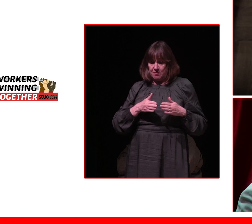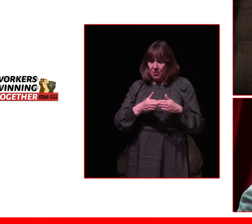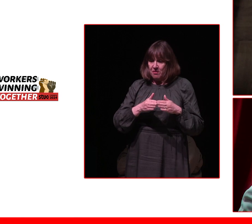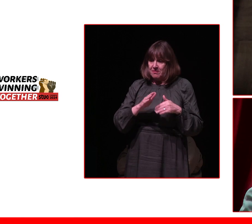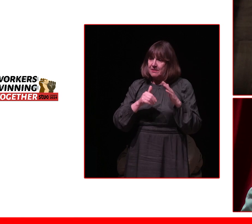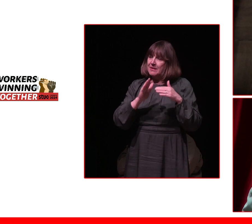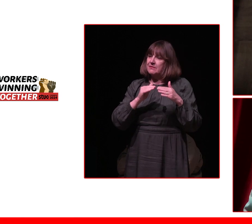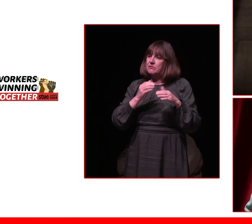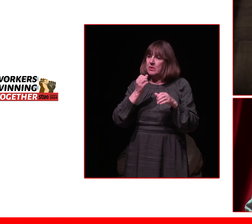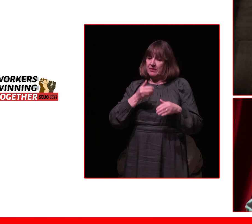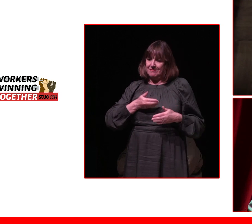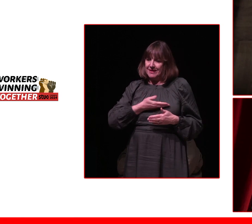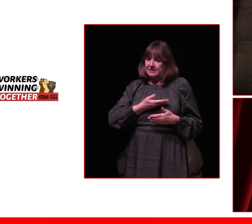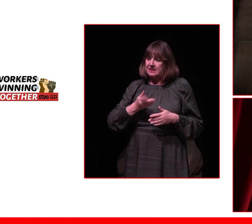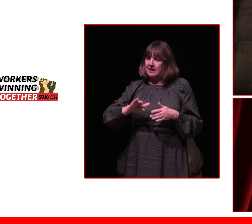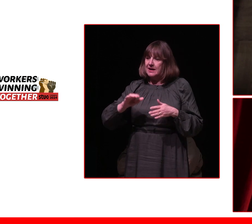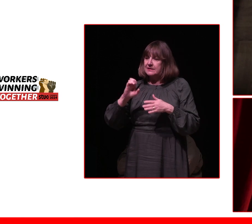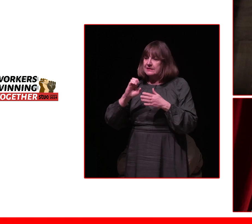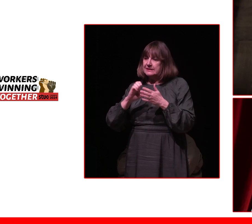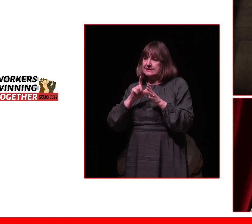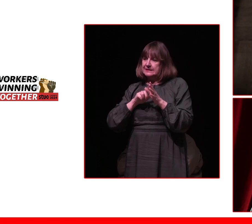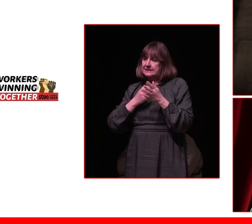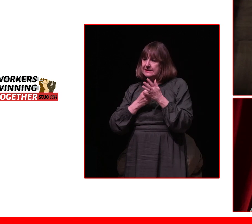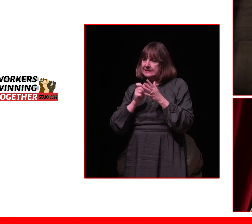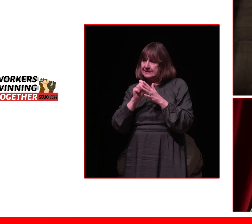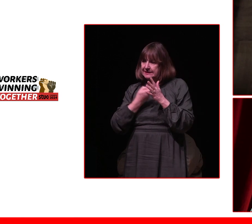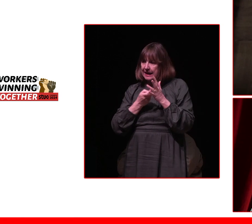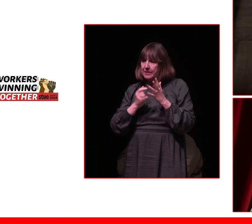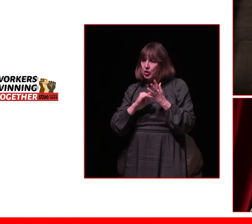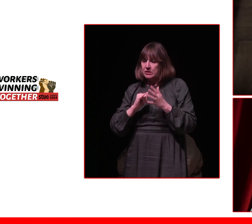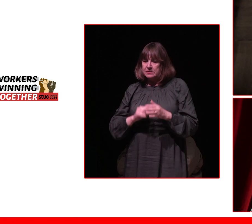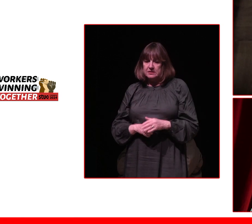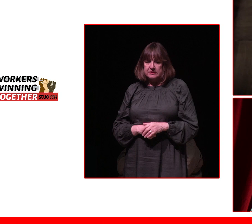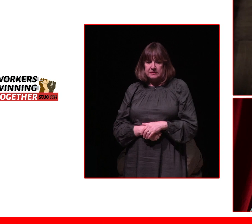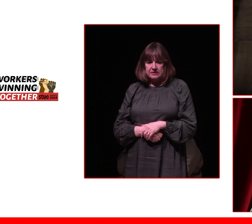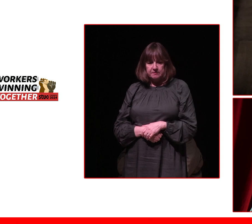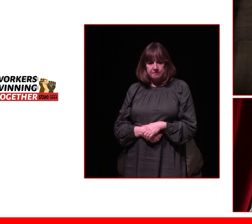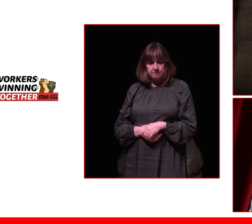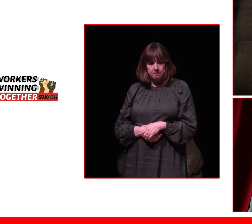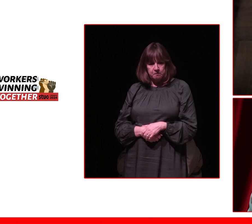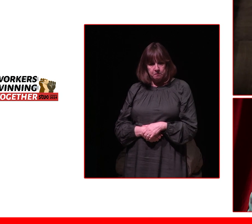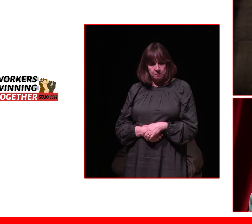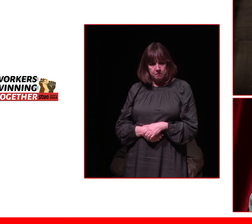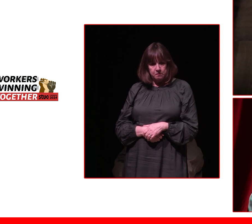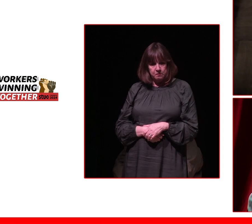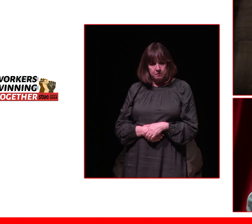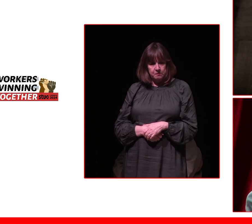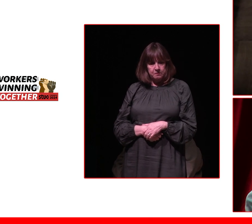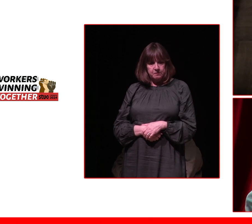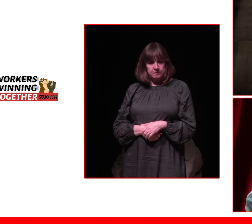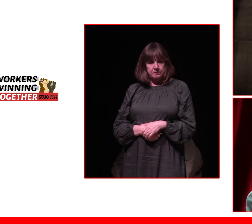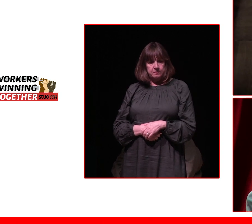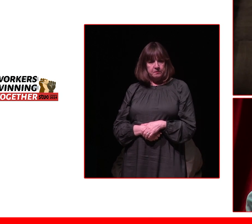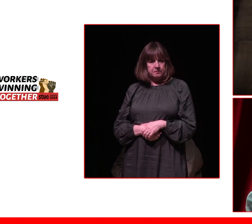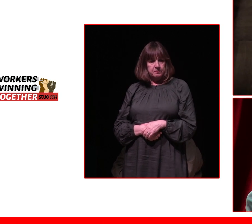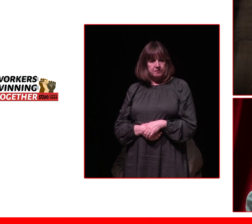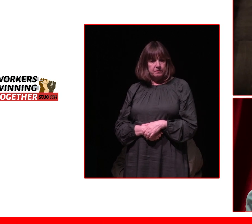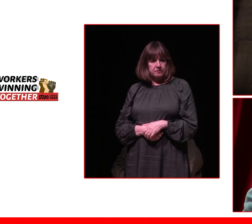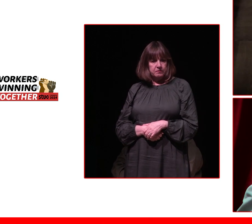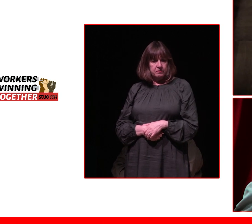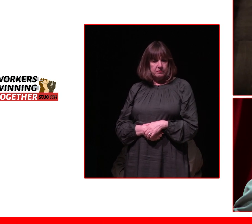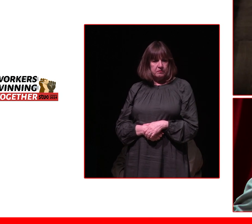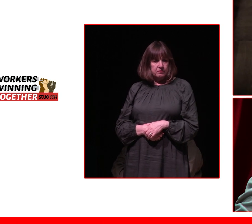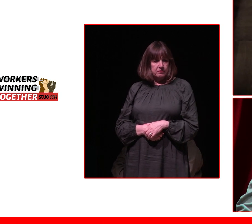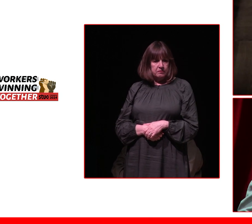إسرائيل تمارس الإبادة الجماعية وكل جرائمها ترصد ليس فقط من فلسطين بل